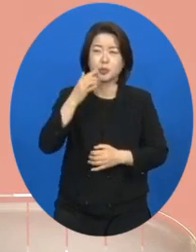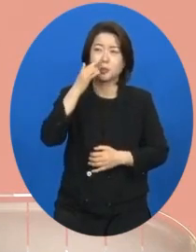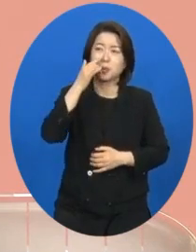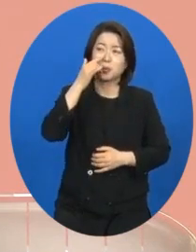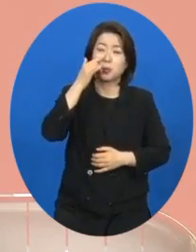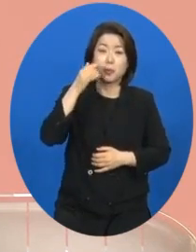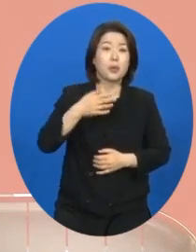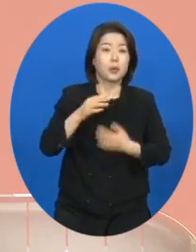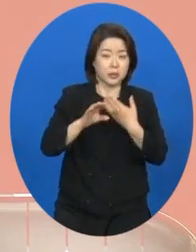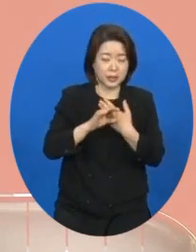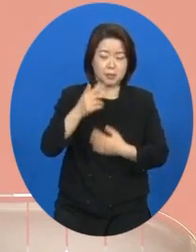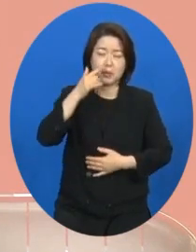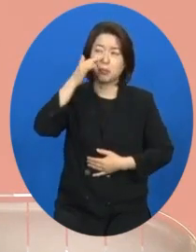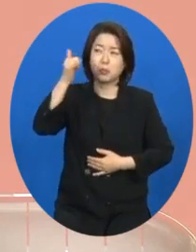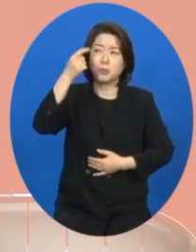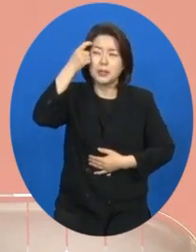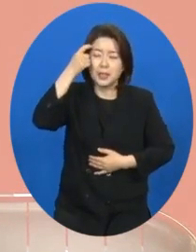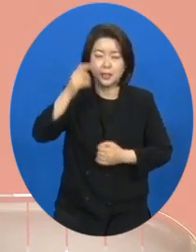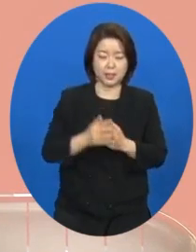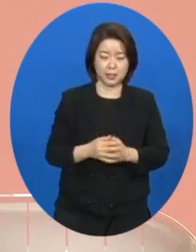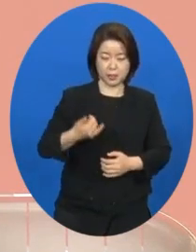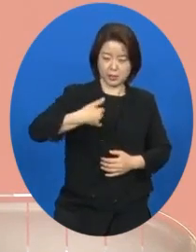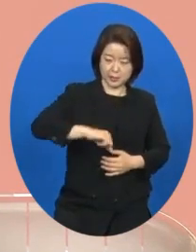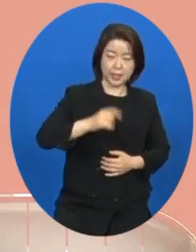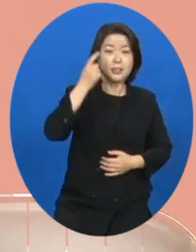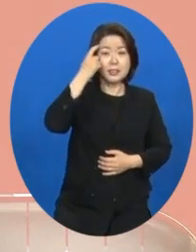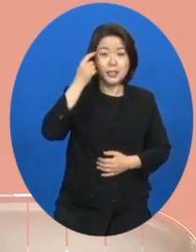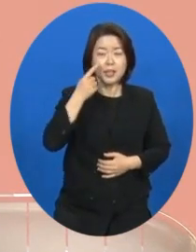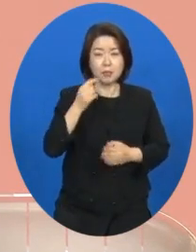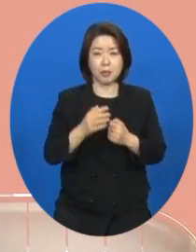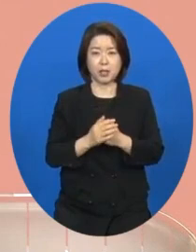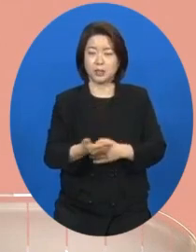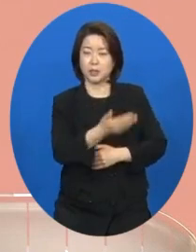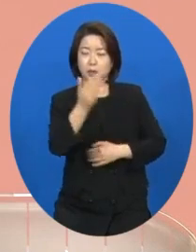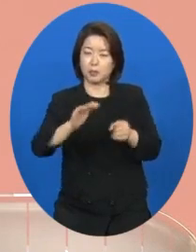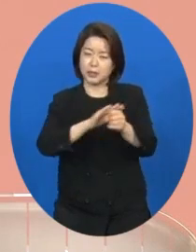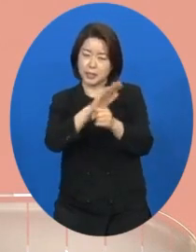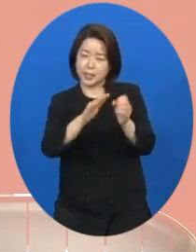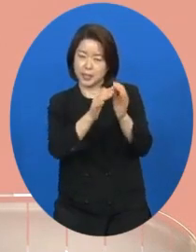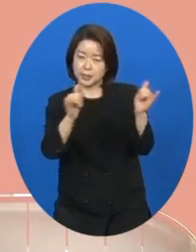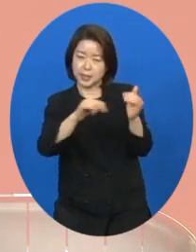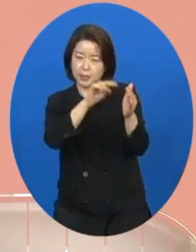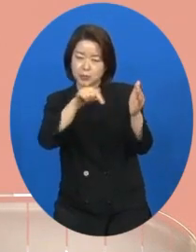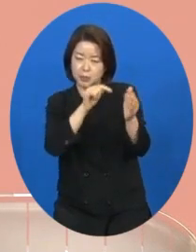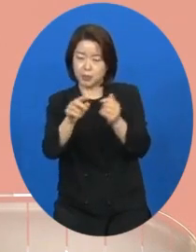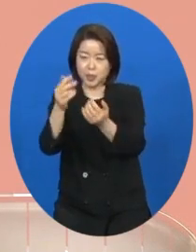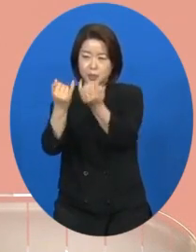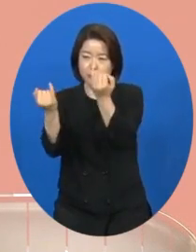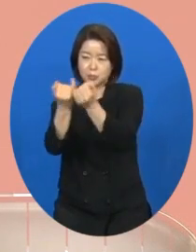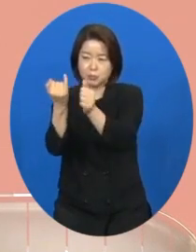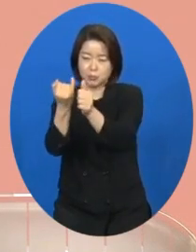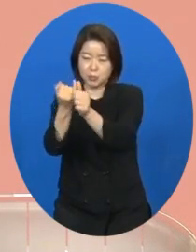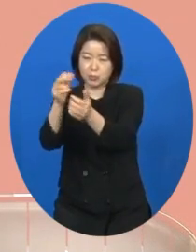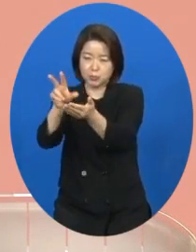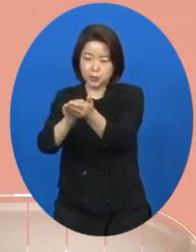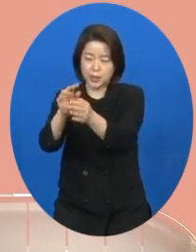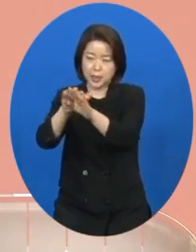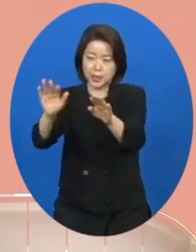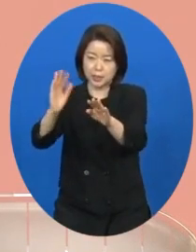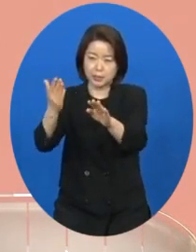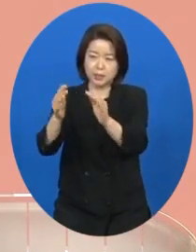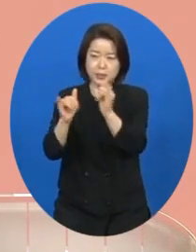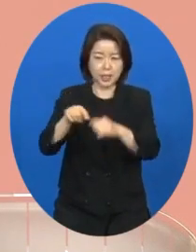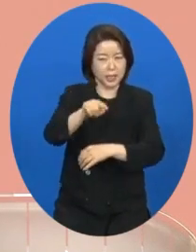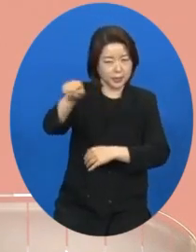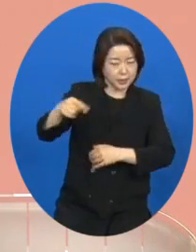생각해 보시고 자녀들을 생각해 보시고 여러분의 사랑하는 사람 중에 부부 문제가 해결되어야 될 부분들을